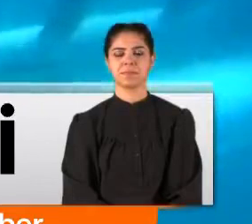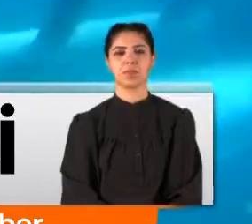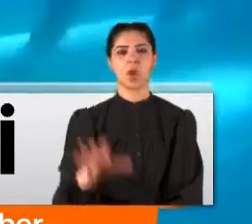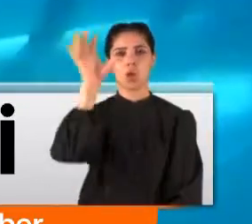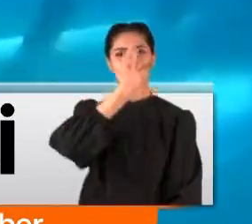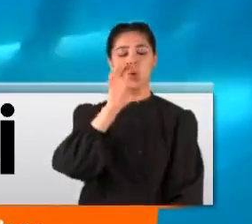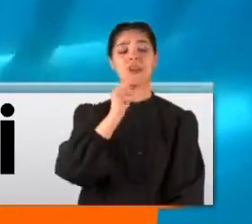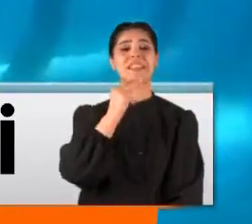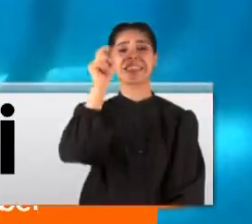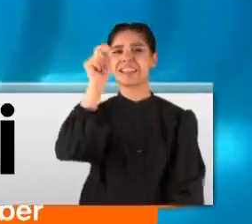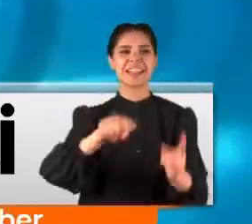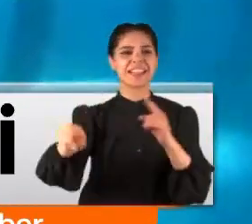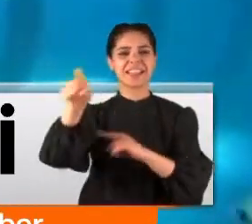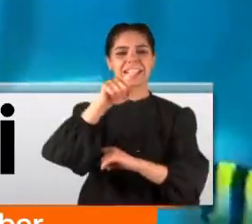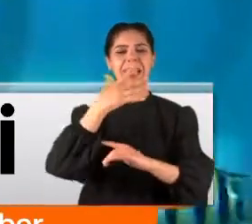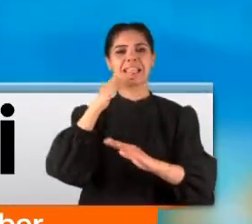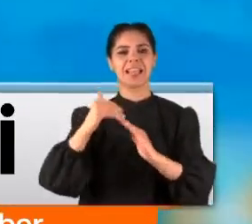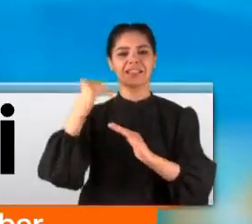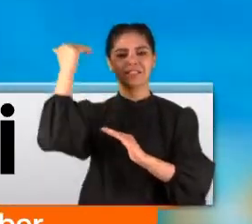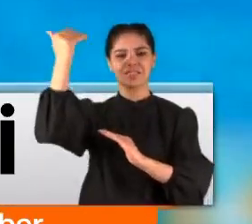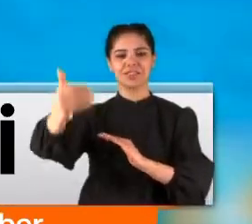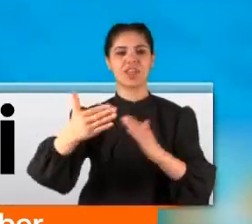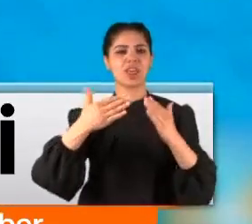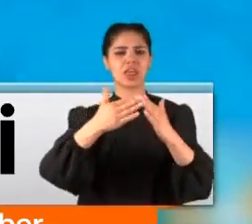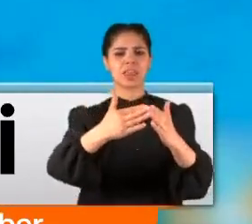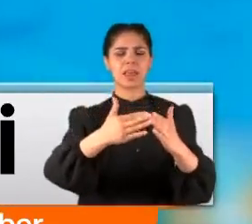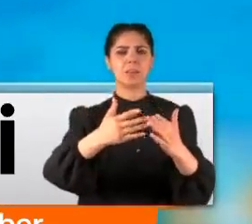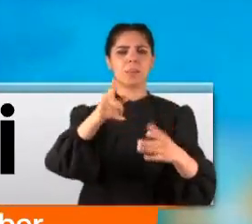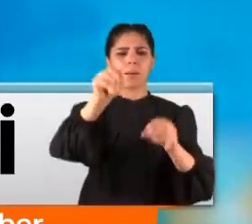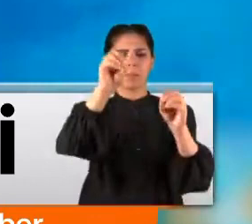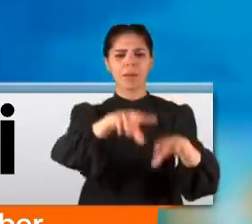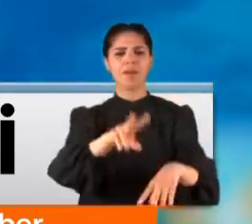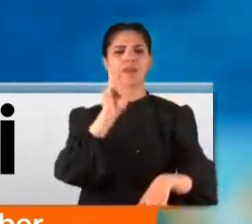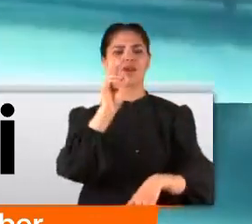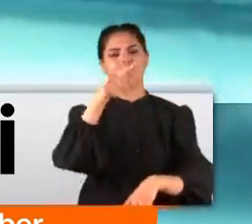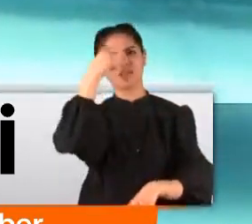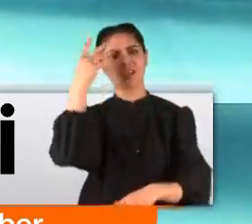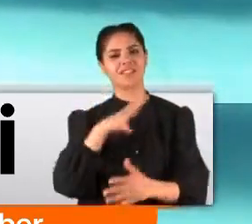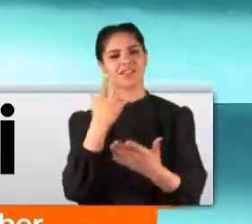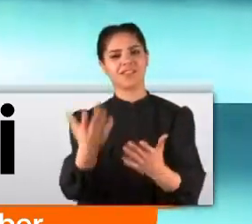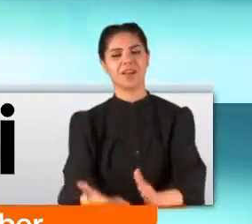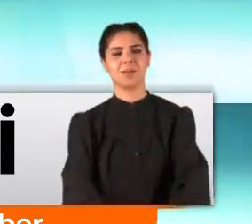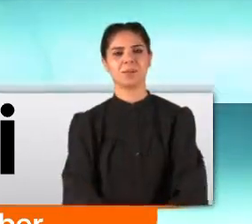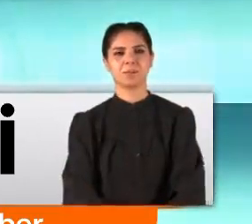Turistler deniz yaşamı dışında resifleri ve gemi enkazlarını da bizzat görme şansı yakalıyor.